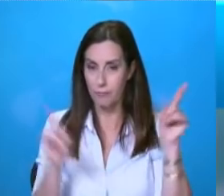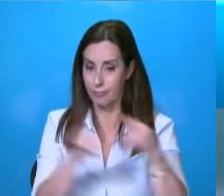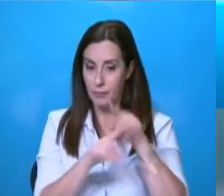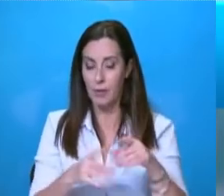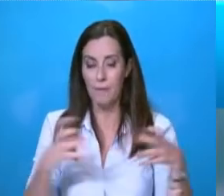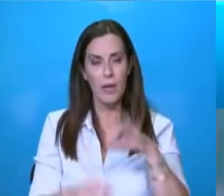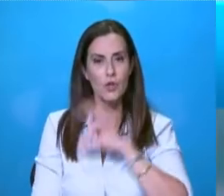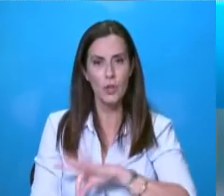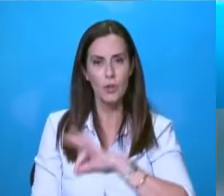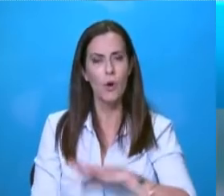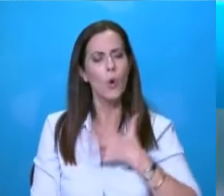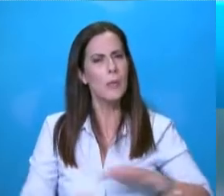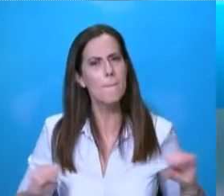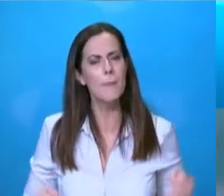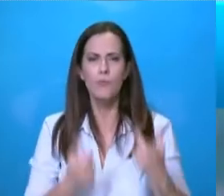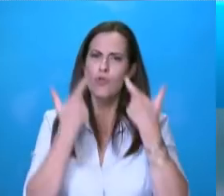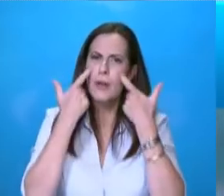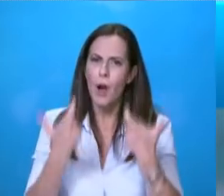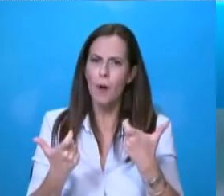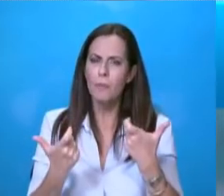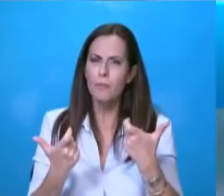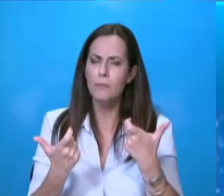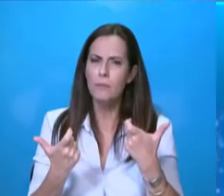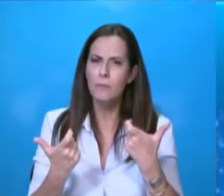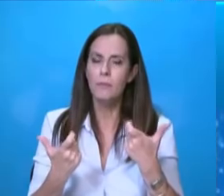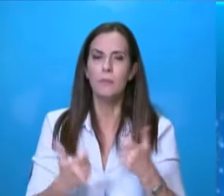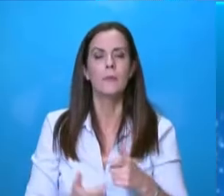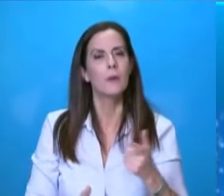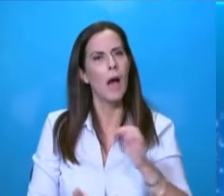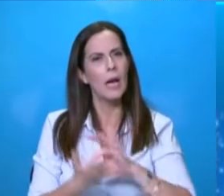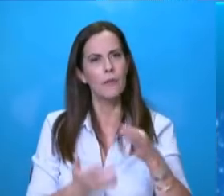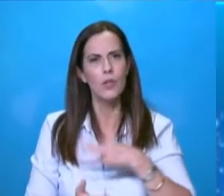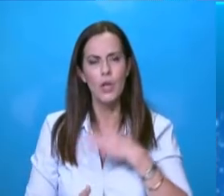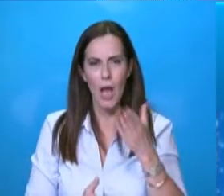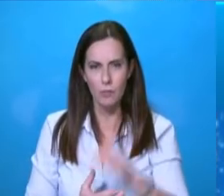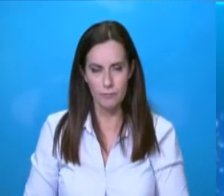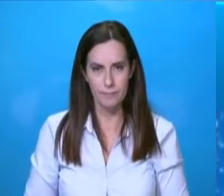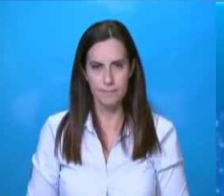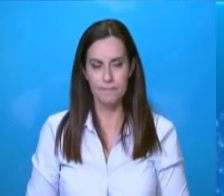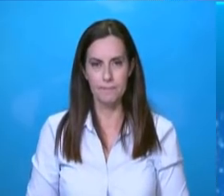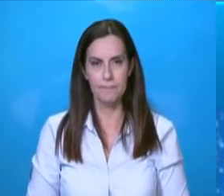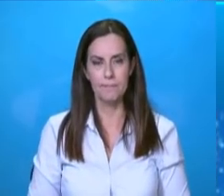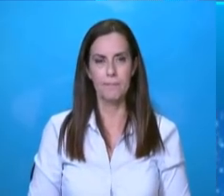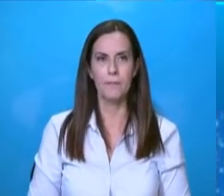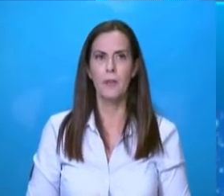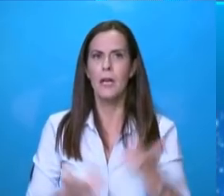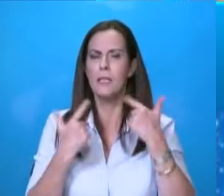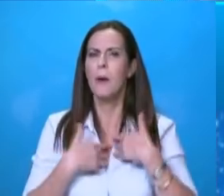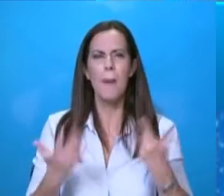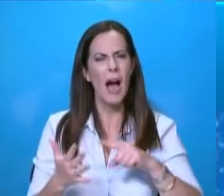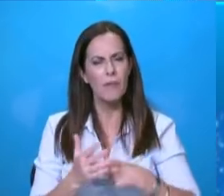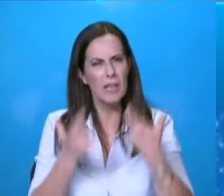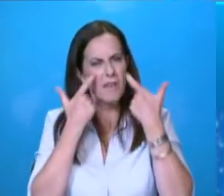ביתנו נערכים עם פעילים שיפקחו מטעמם. יערה שפירה, כתבת התחום הפוליטי, את מצרפת אלינו מהכנסת, תסבירי לנו מה הכוונה